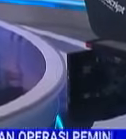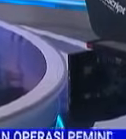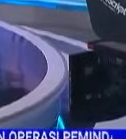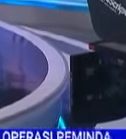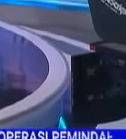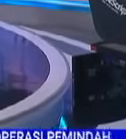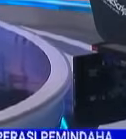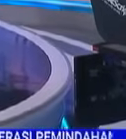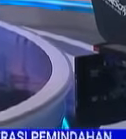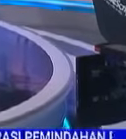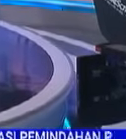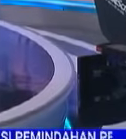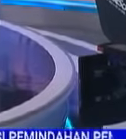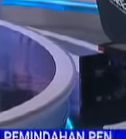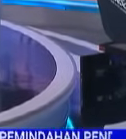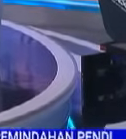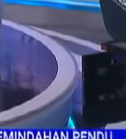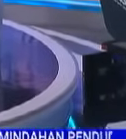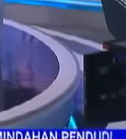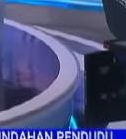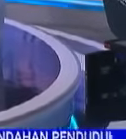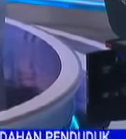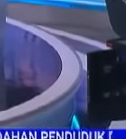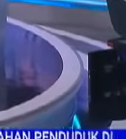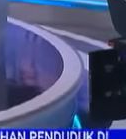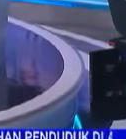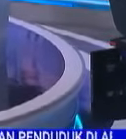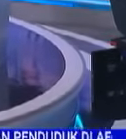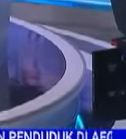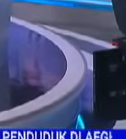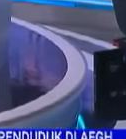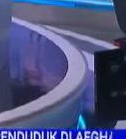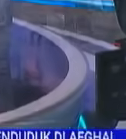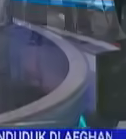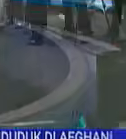ikhvan kita saksikan